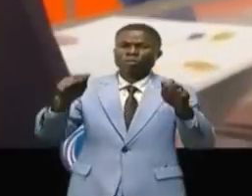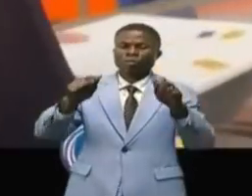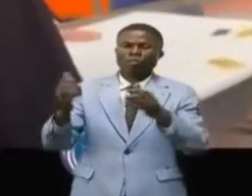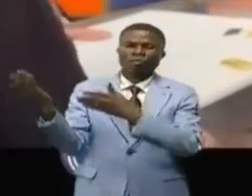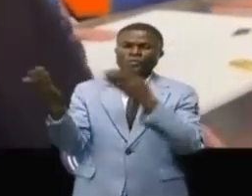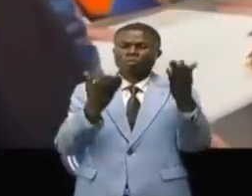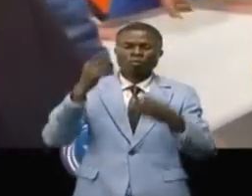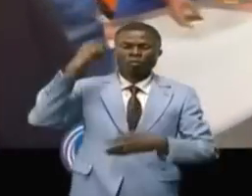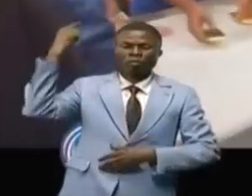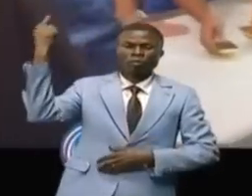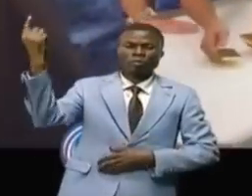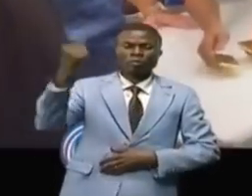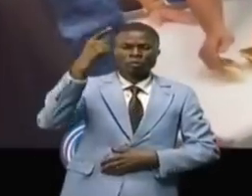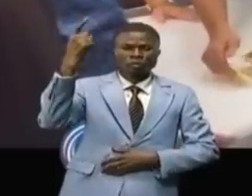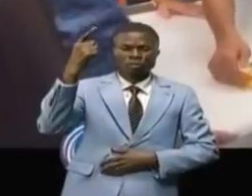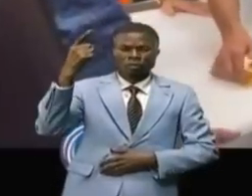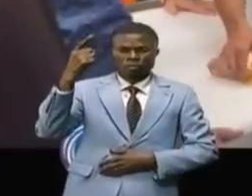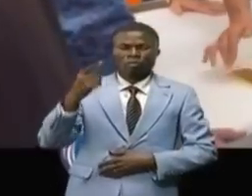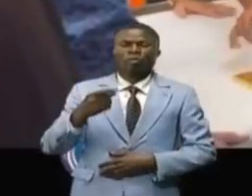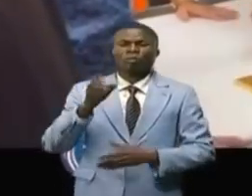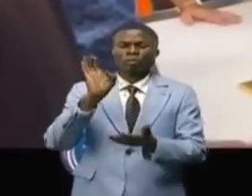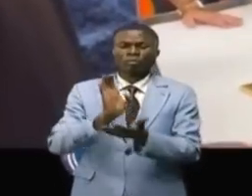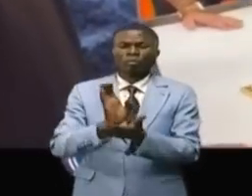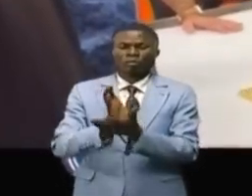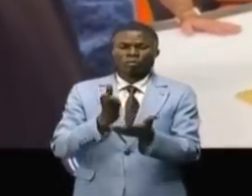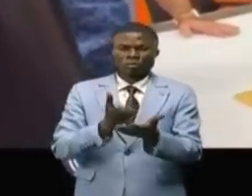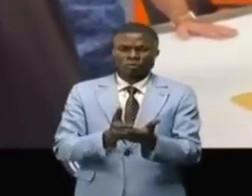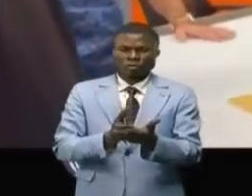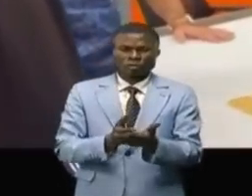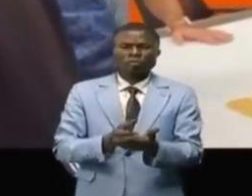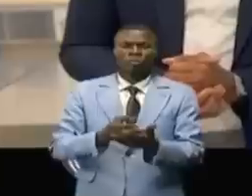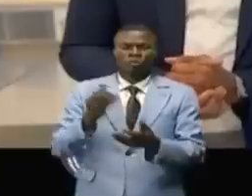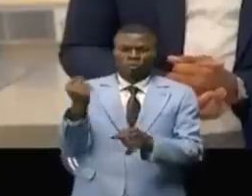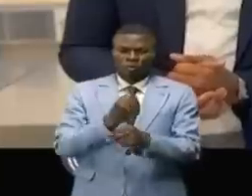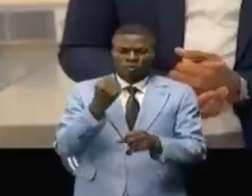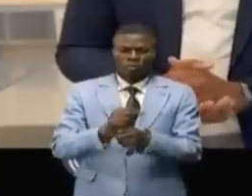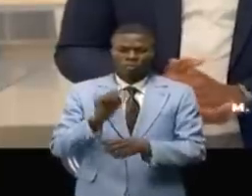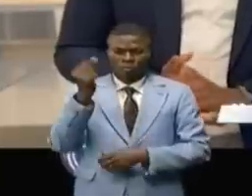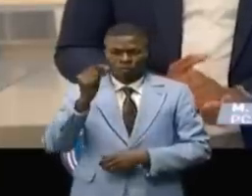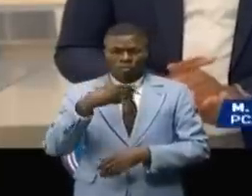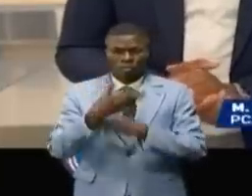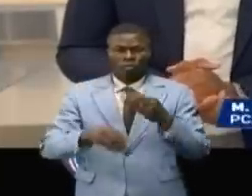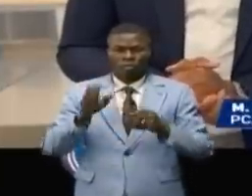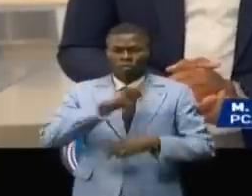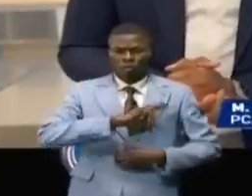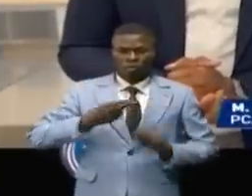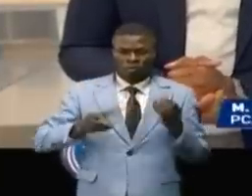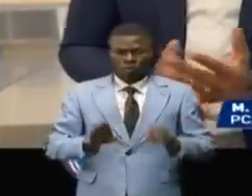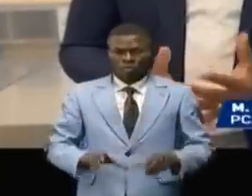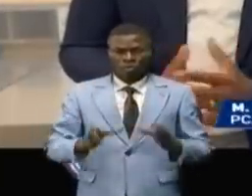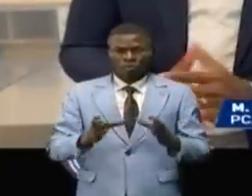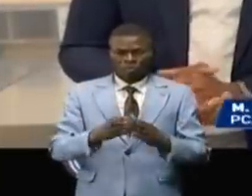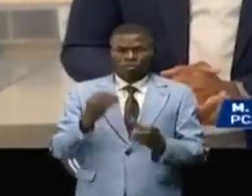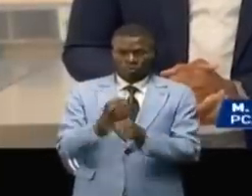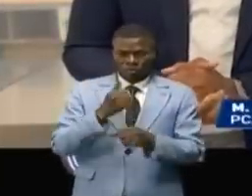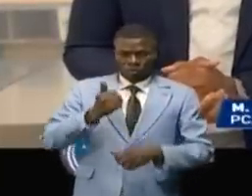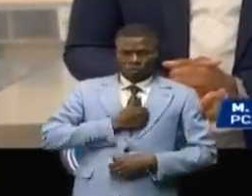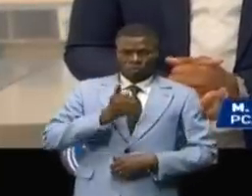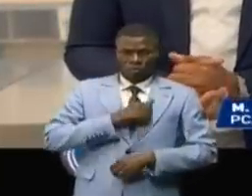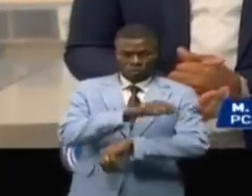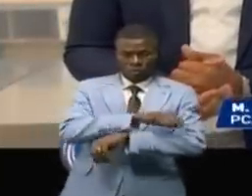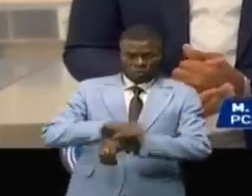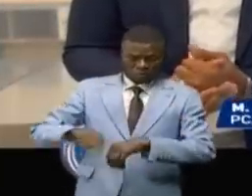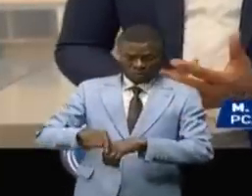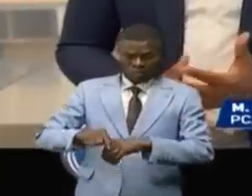international de leur certifié ce traitement de l'or se fera en RDC avec notre propre raffinerie dans les installations de